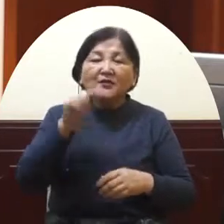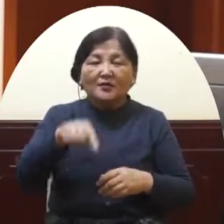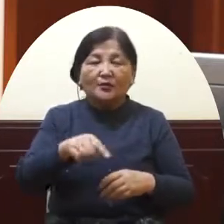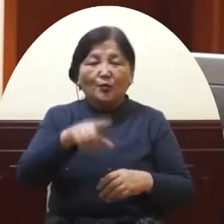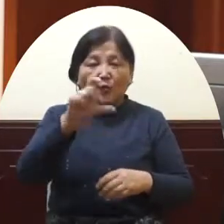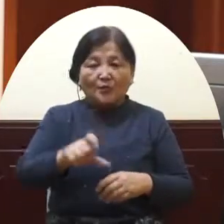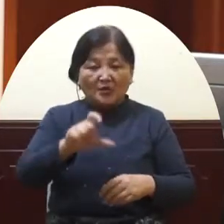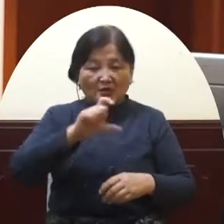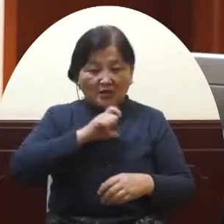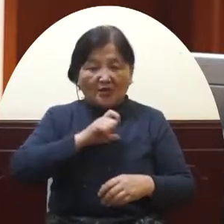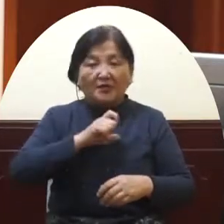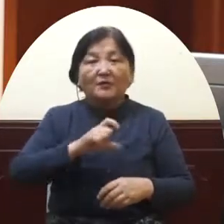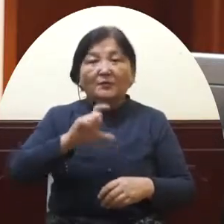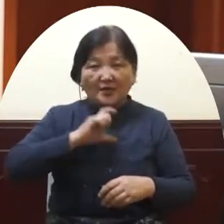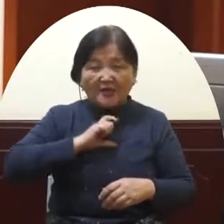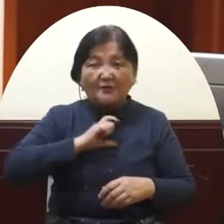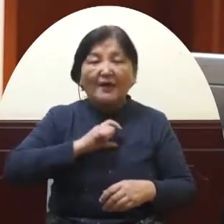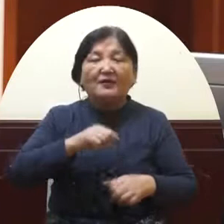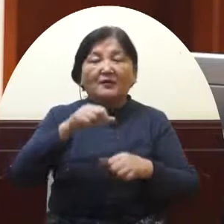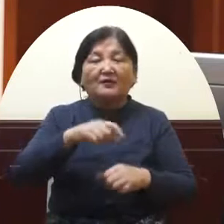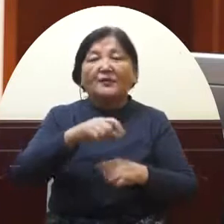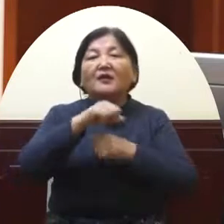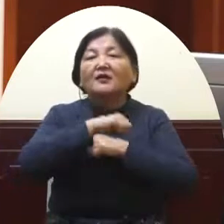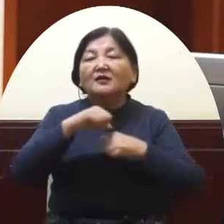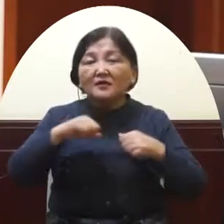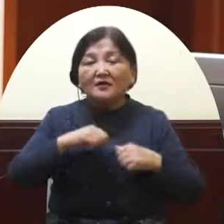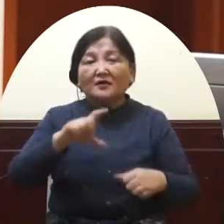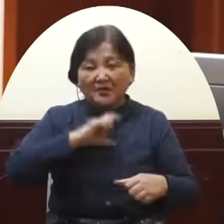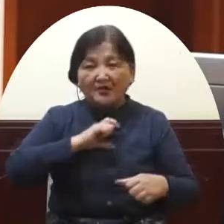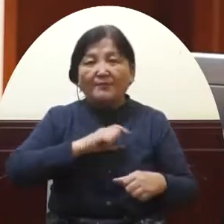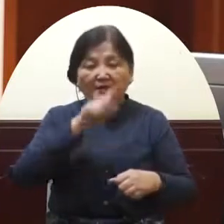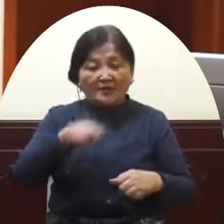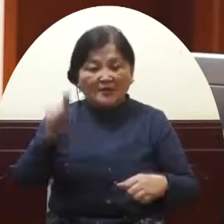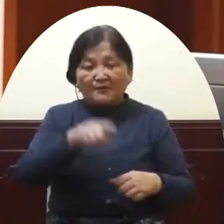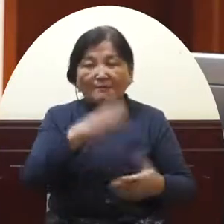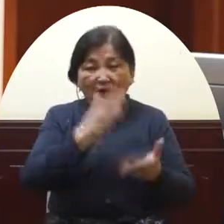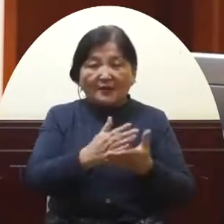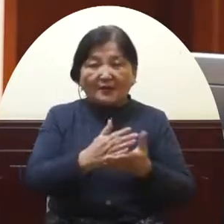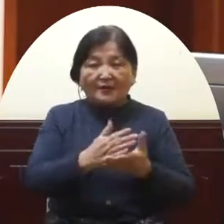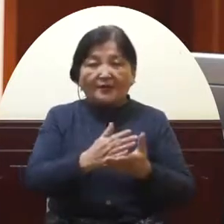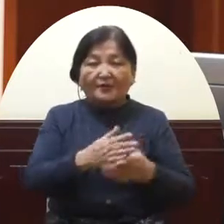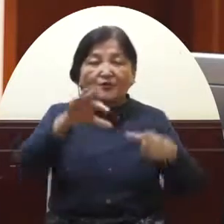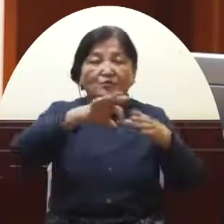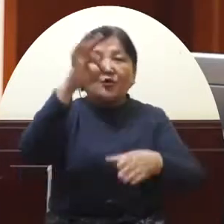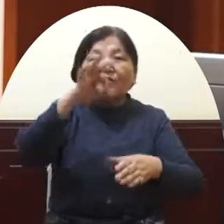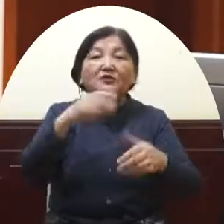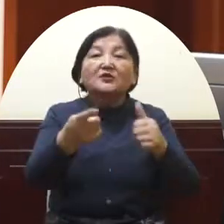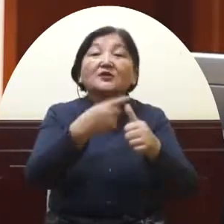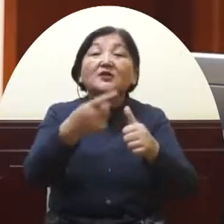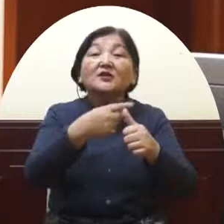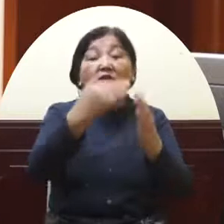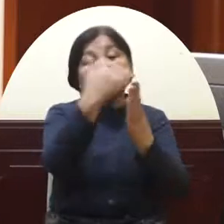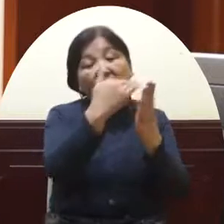юм бэ гэдэг асуудлыг би одоо та бүхэнд танилцуулъя. Нэгдүгээрт нь сонгогчийн нэрийн жагсаалтыг гаргах тухай асуудал.